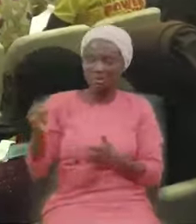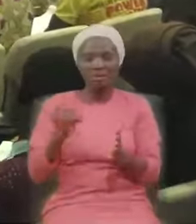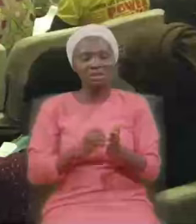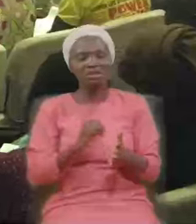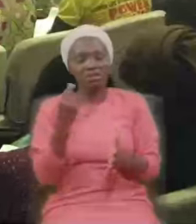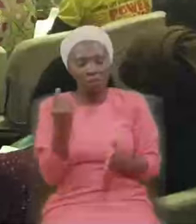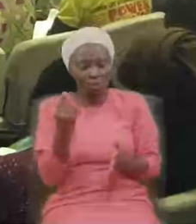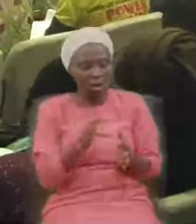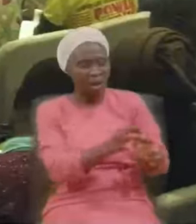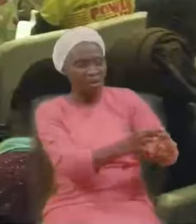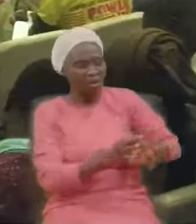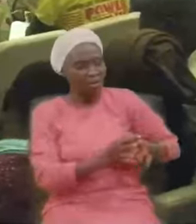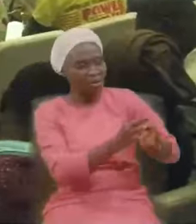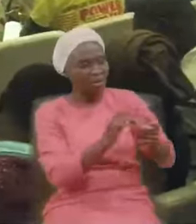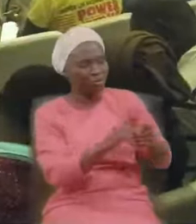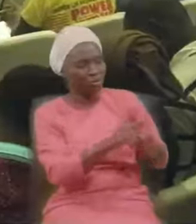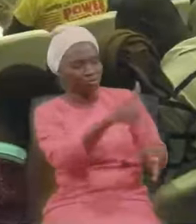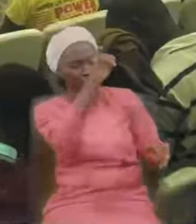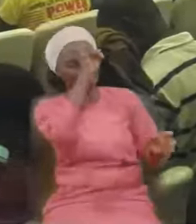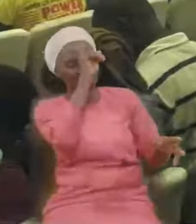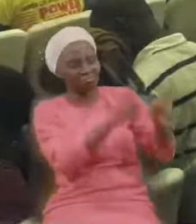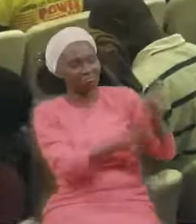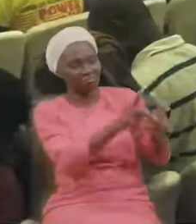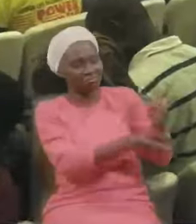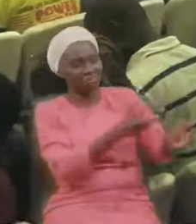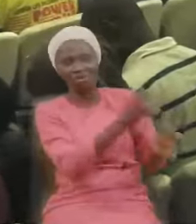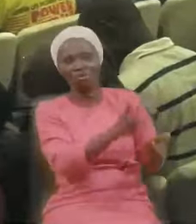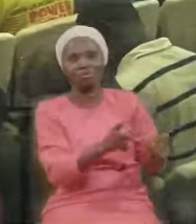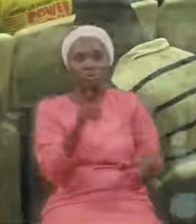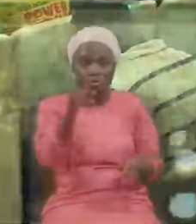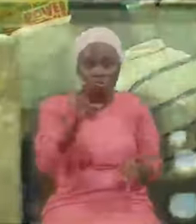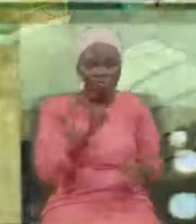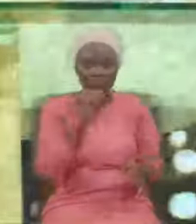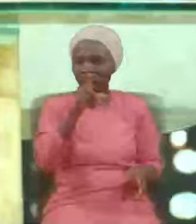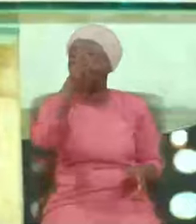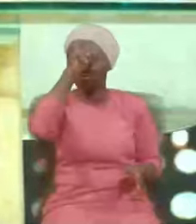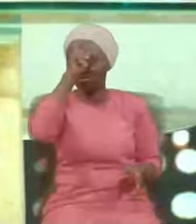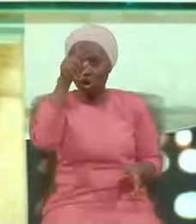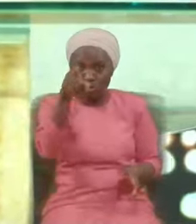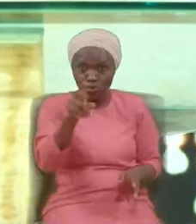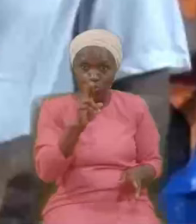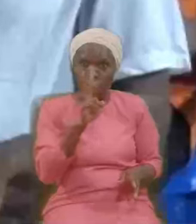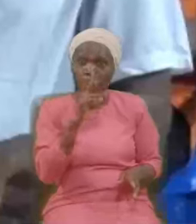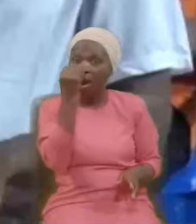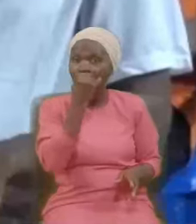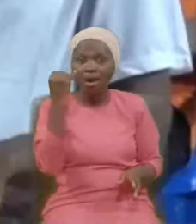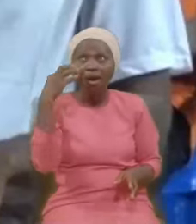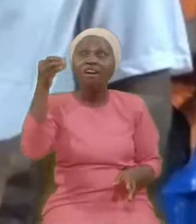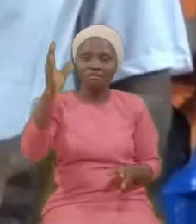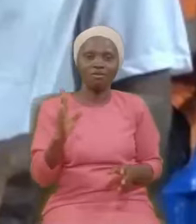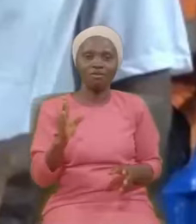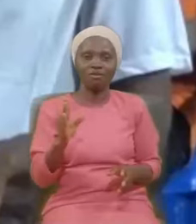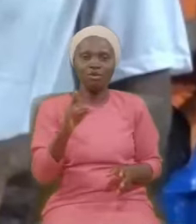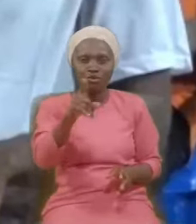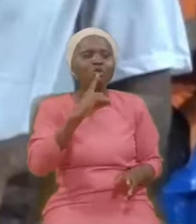découvert que la maladie appartient à un Égyptien, vous n'êtes pas un Égyptien, vous êtes un Israélite, vous êtes l'Israël de